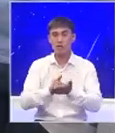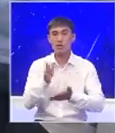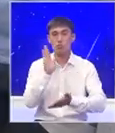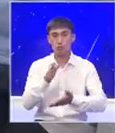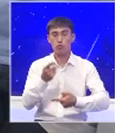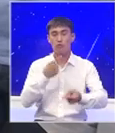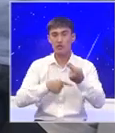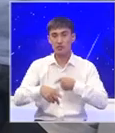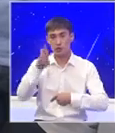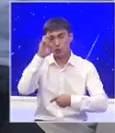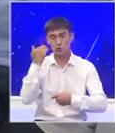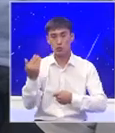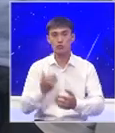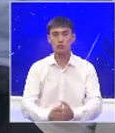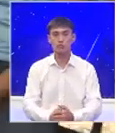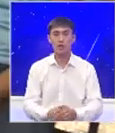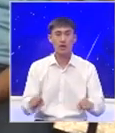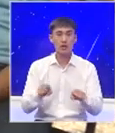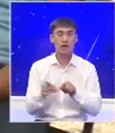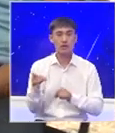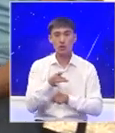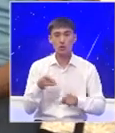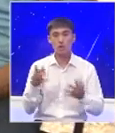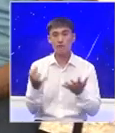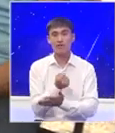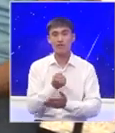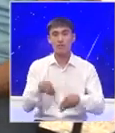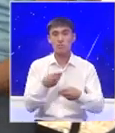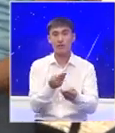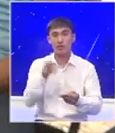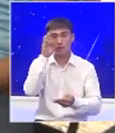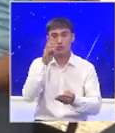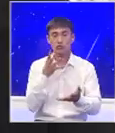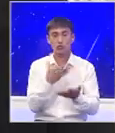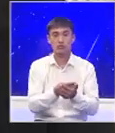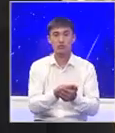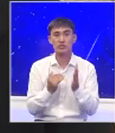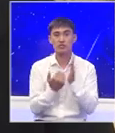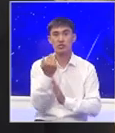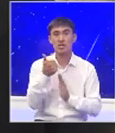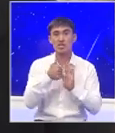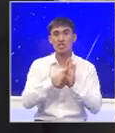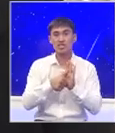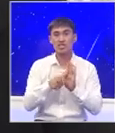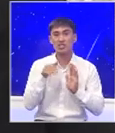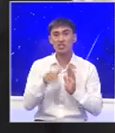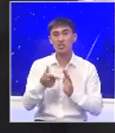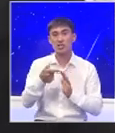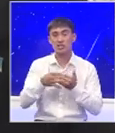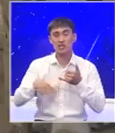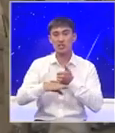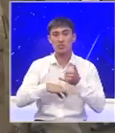порядке будут возвращены государству. Так, в данном регионе выявлено и передано в государственную собственность свыше 6,5 тысяч